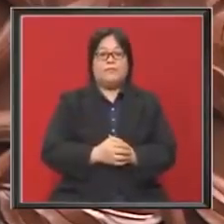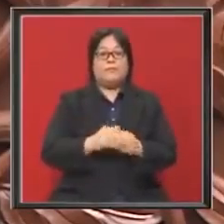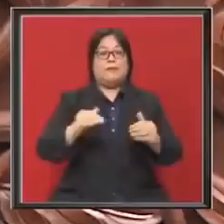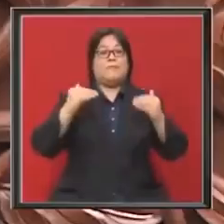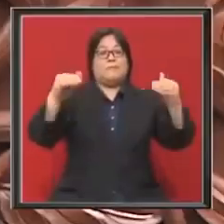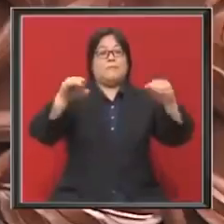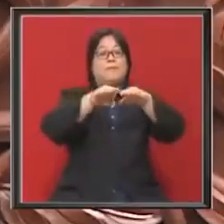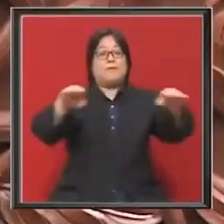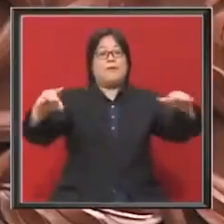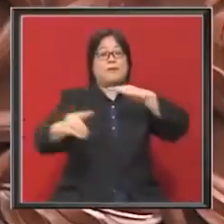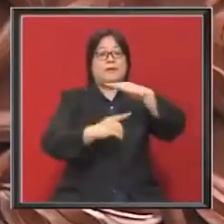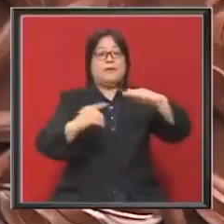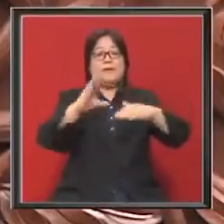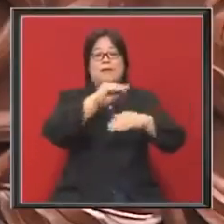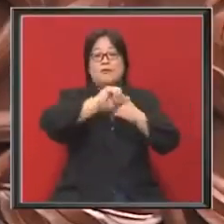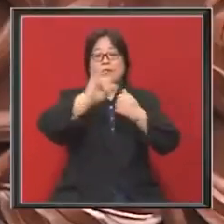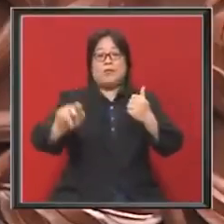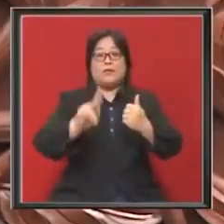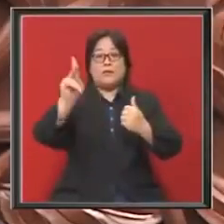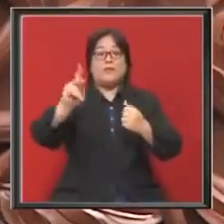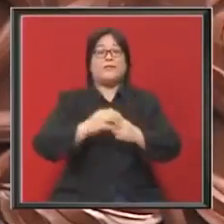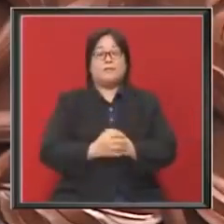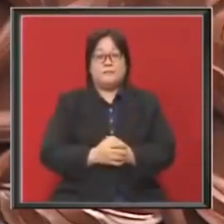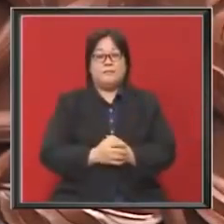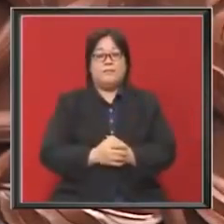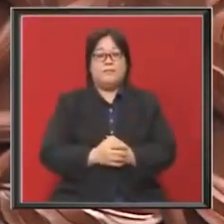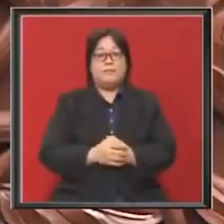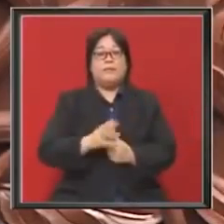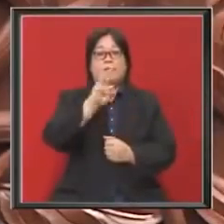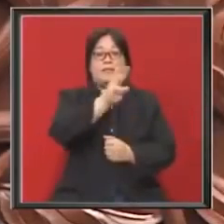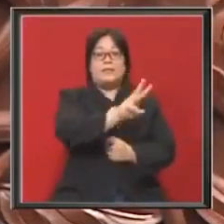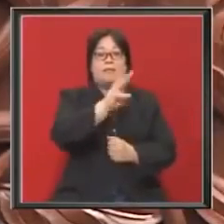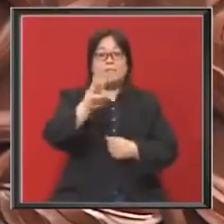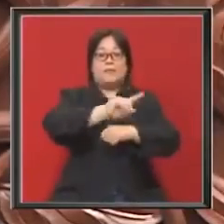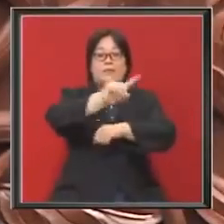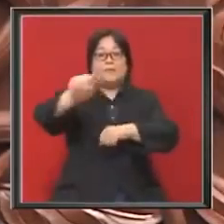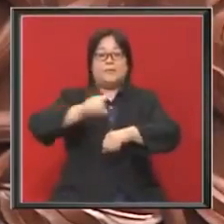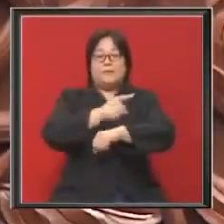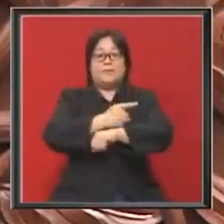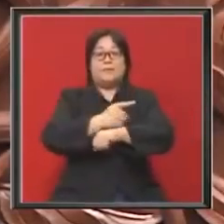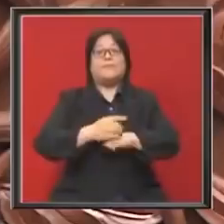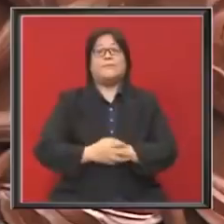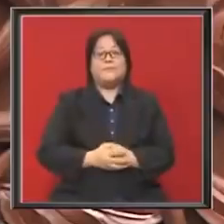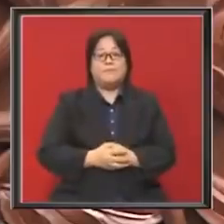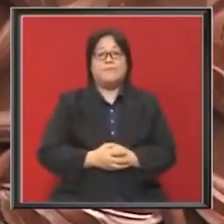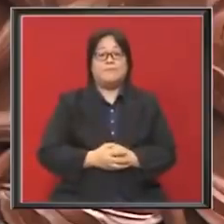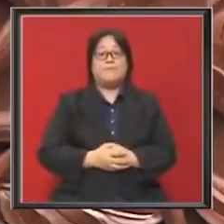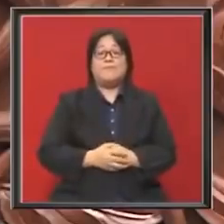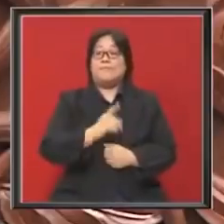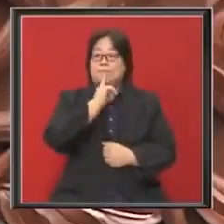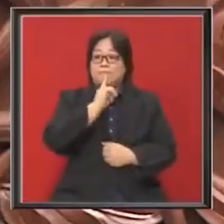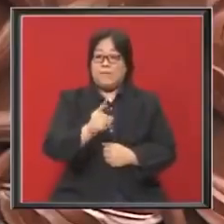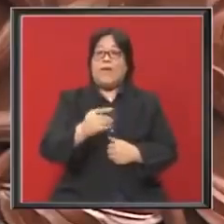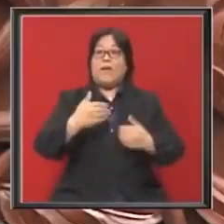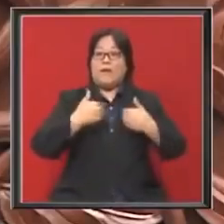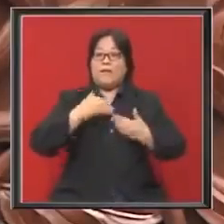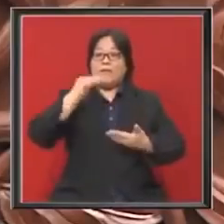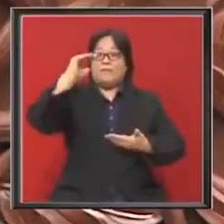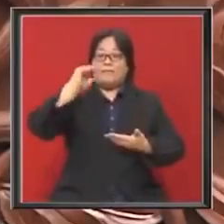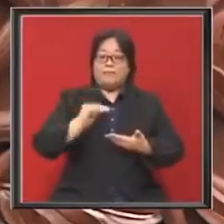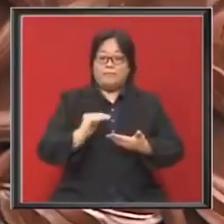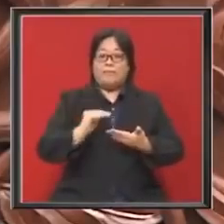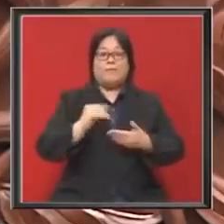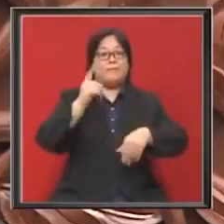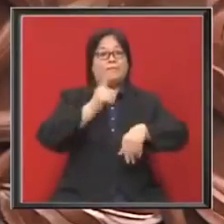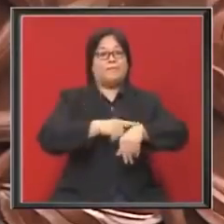deprecated dosa dan Jateng kose adalah selama 66 Hai walaupun terdapat pengurangan